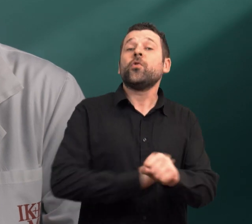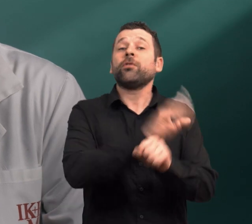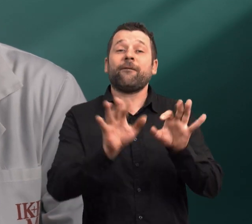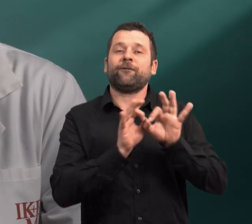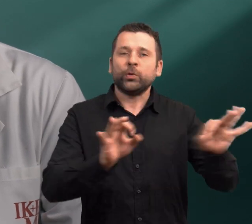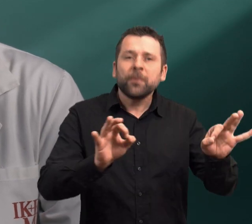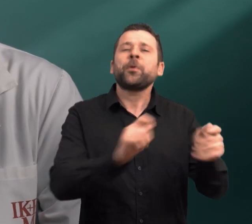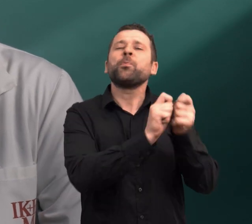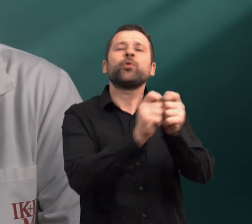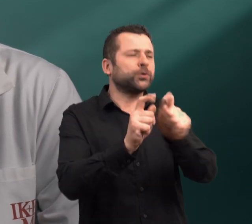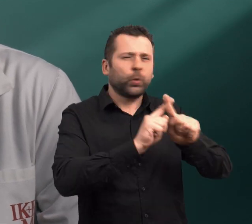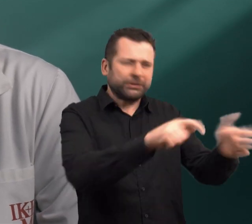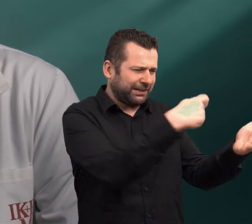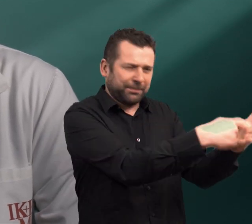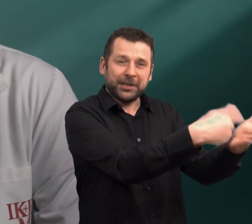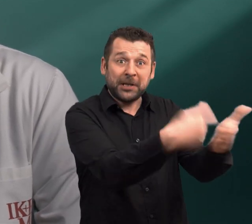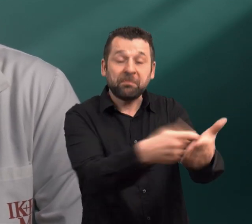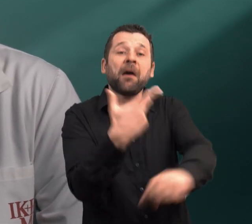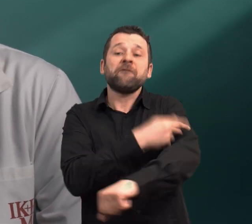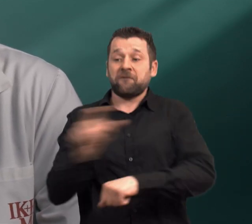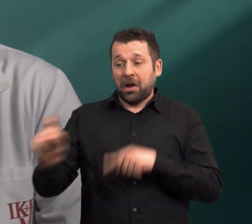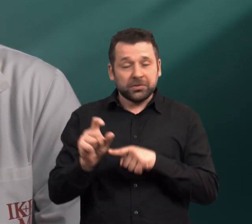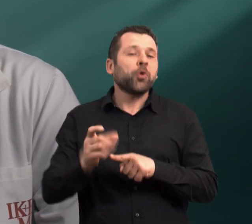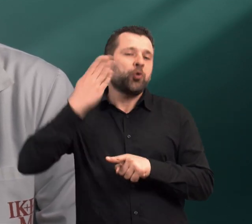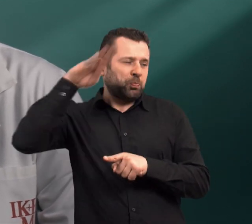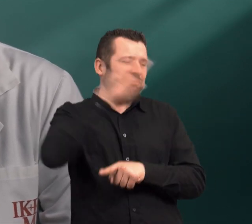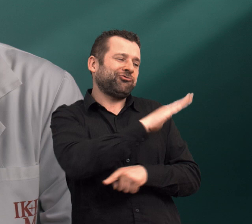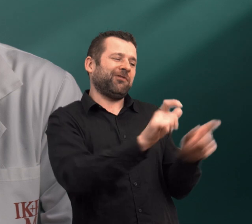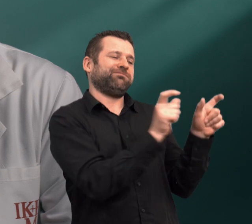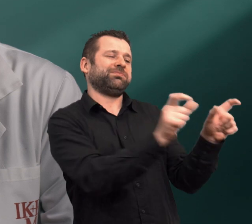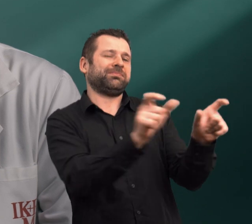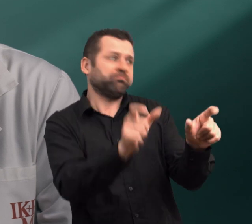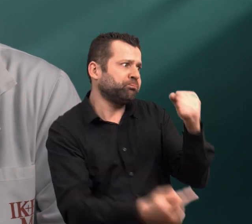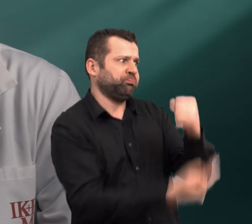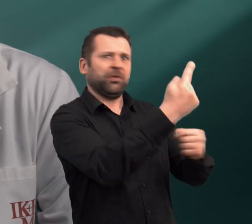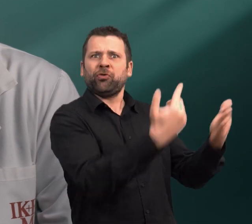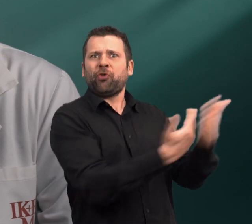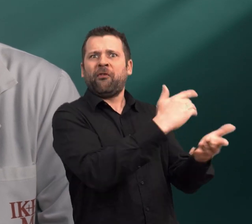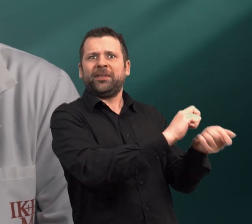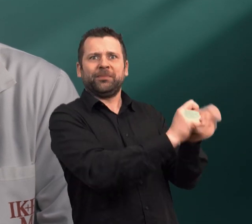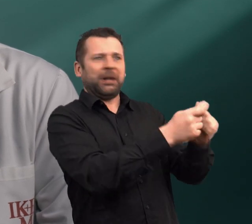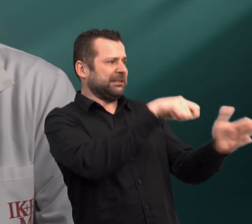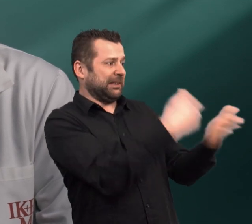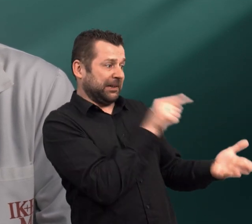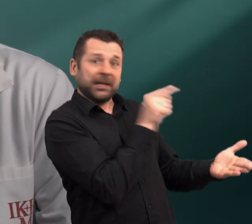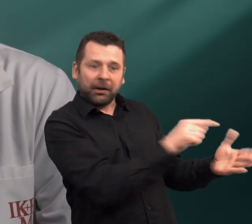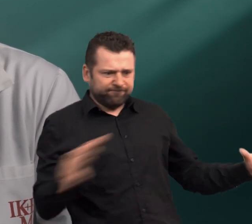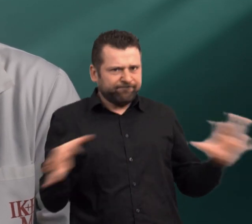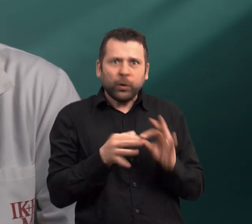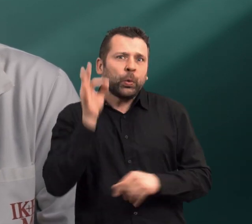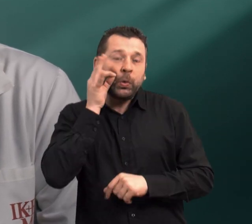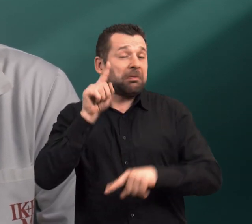Vakcína vždycky vám poskytne určitou ochranu proti všem mutacím viru, ale kdyby se náhodou objevila mutace, proti které by byla